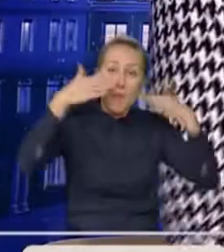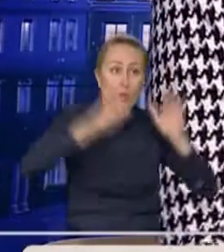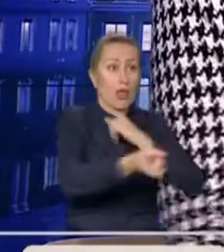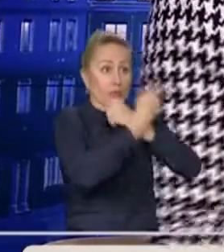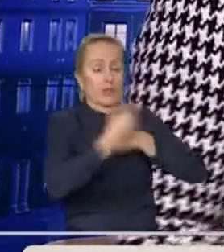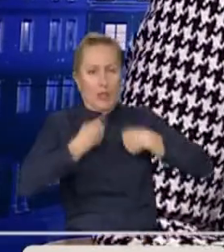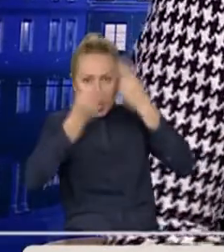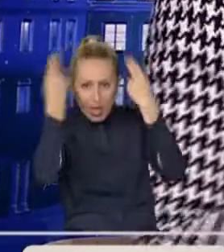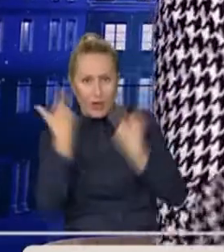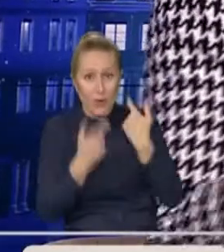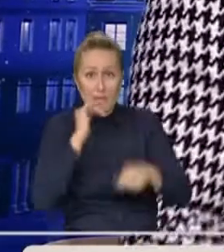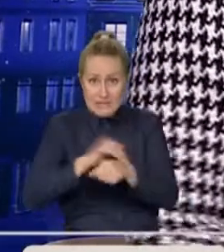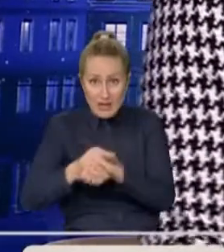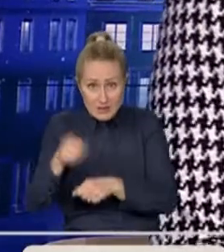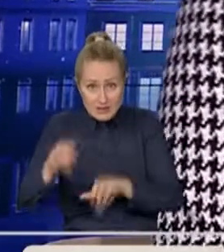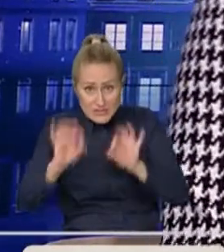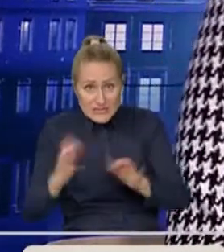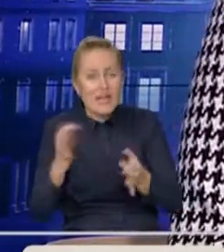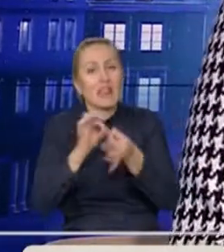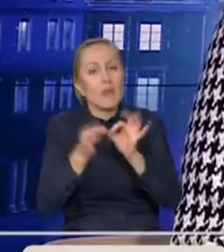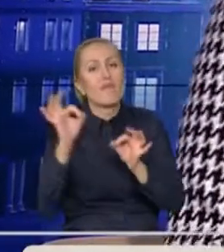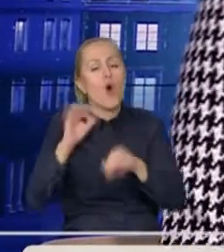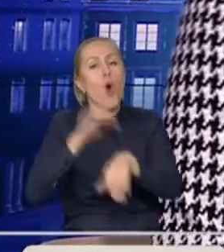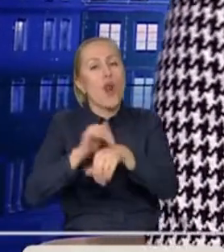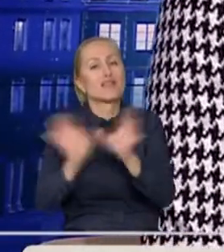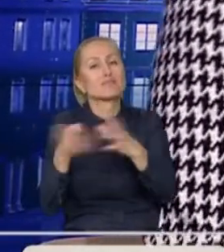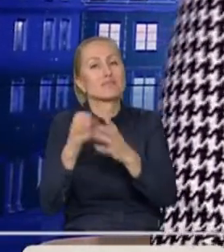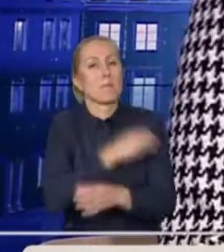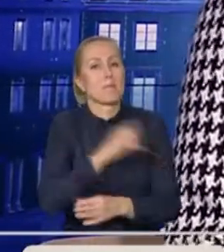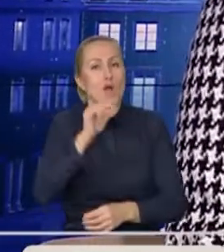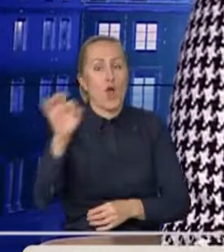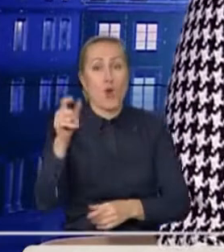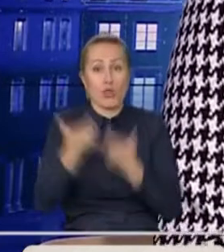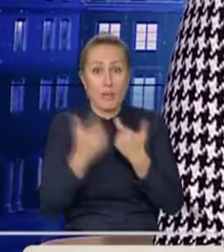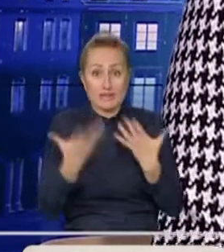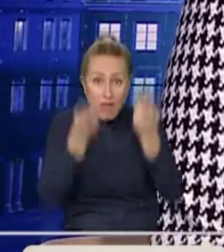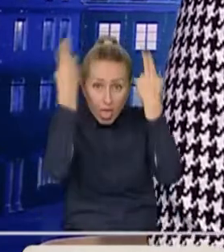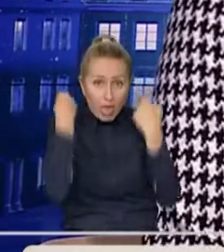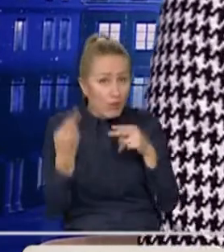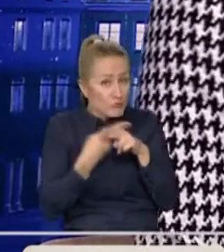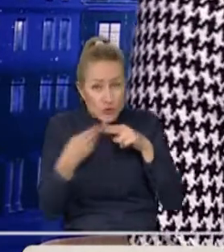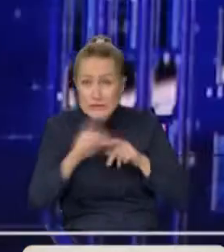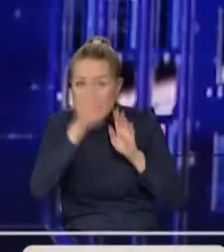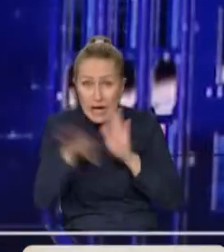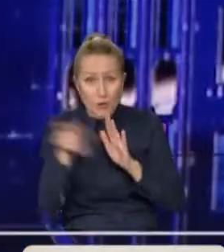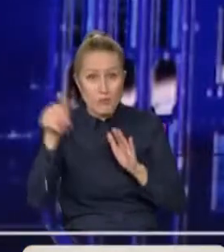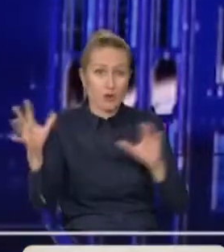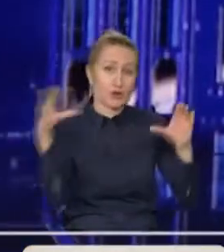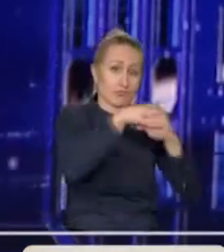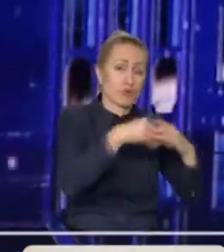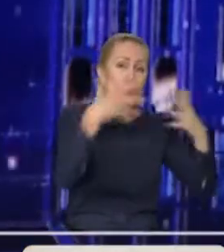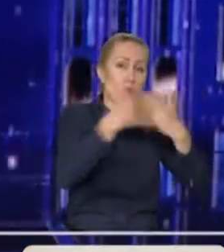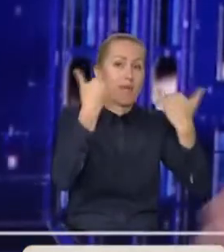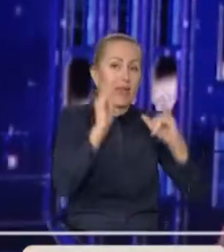No jeżeli pańscy koledzy w Platformie Obywatelskiej rzeczywiście tego pragną, to myślę, że powinien się pan zastanowić, czy nie dołączyć do innego klubu